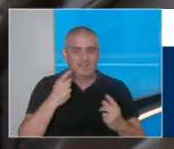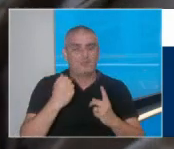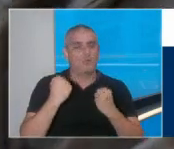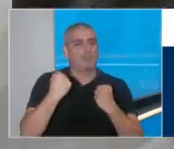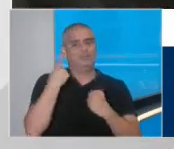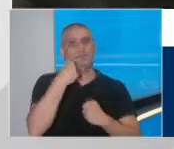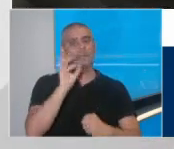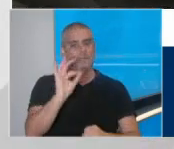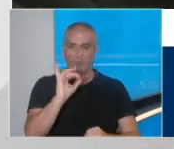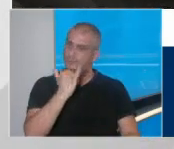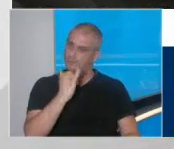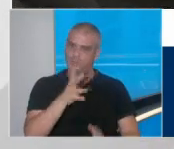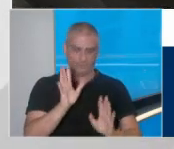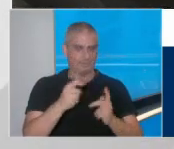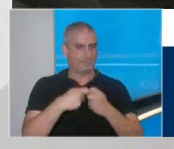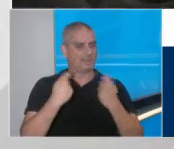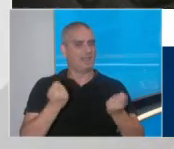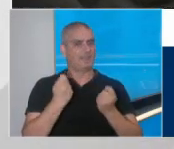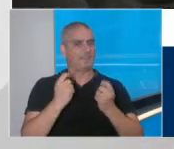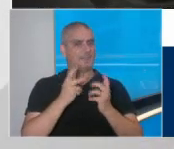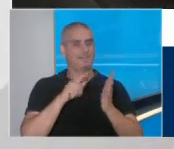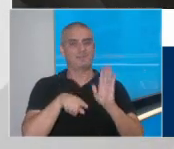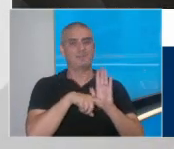מעמדו, ואני מסכים עם נילי בעניין הקמפיין הנגטיבי,